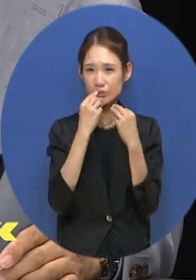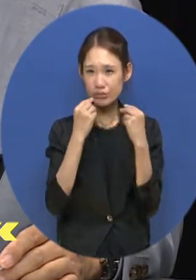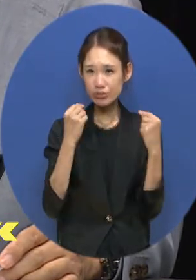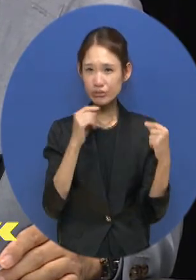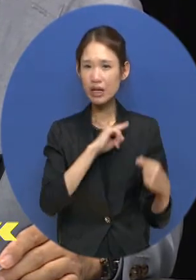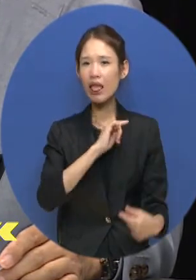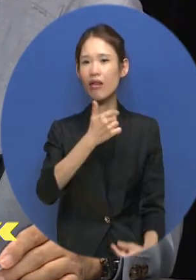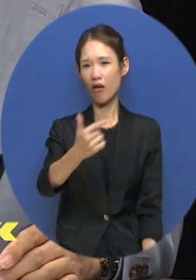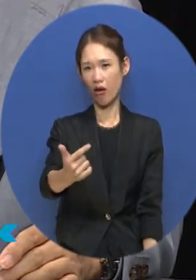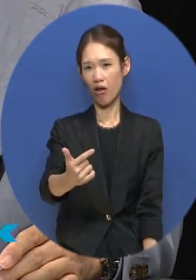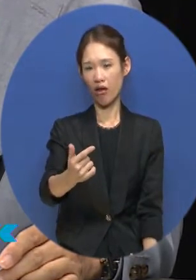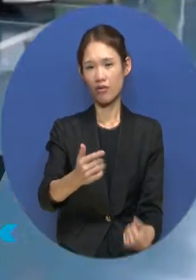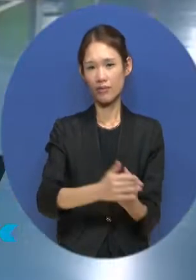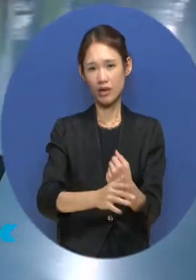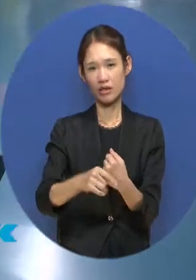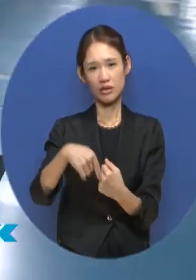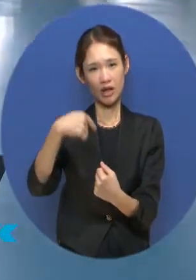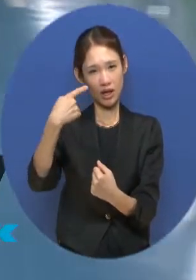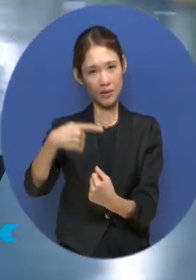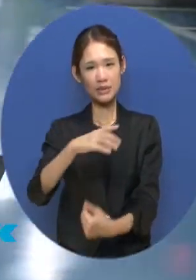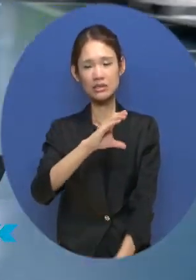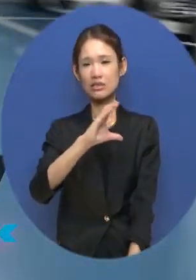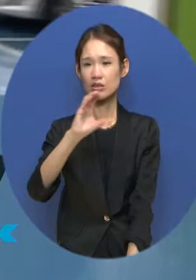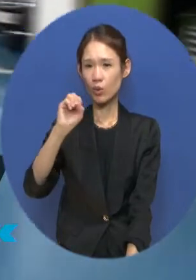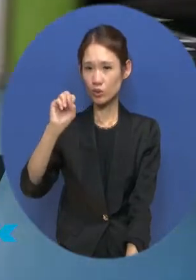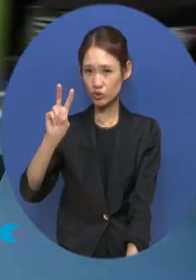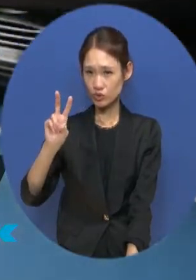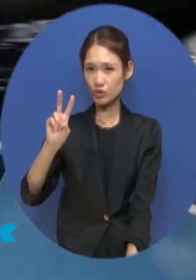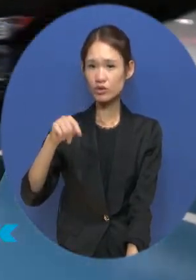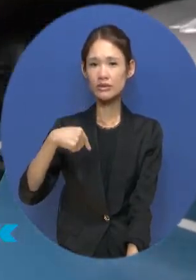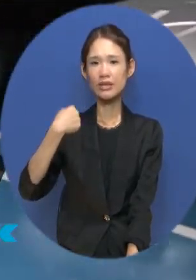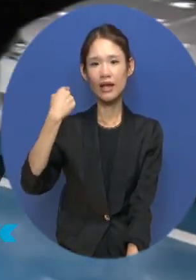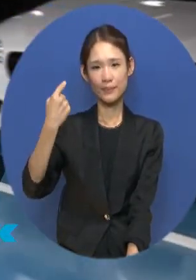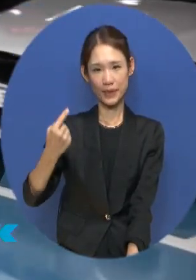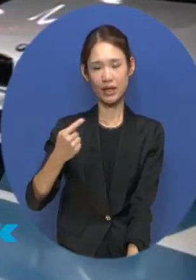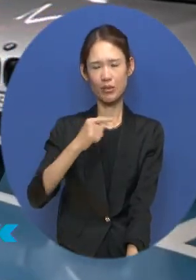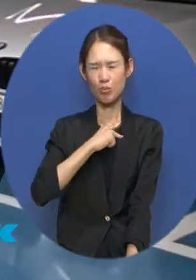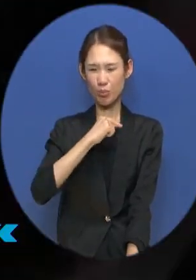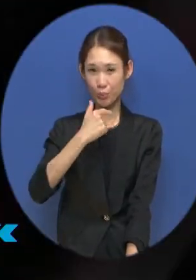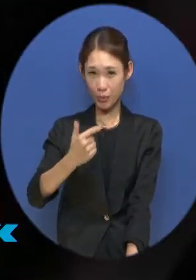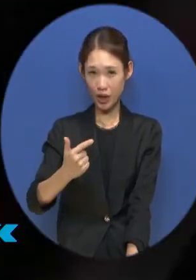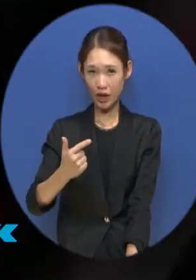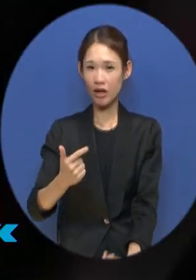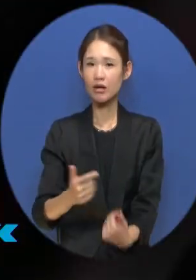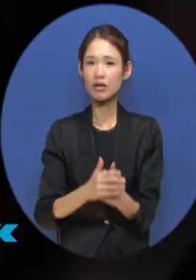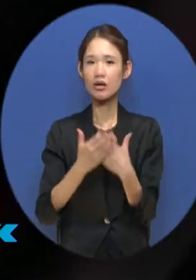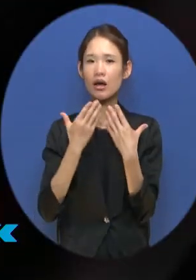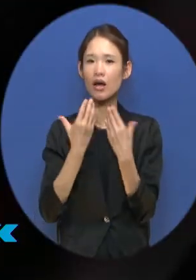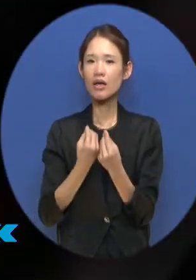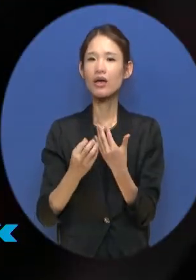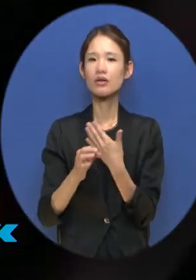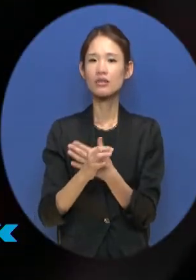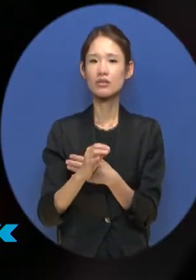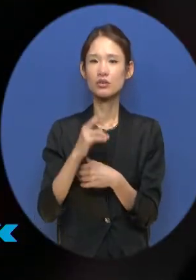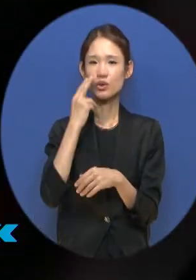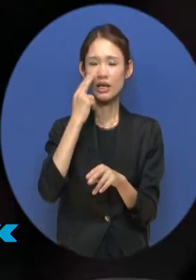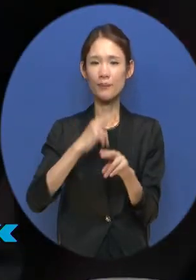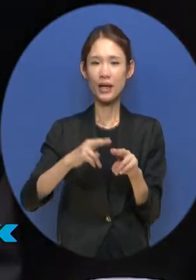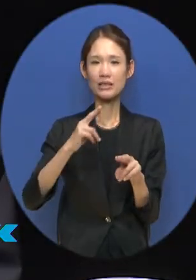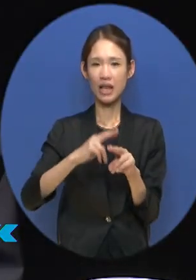문제가 될 것 같고요. 그다음 이제 이산화탄소, 네. CO2가 가장 큰 문제가 될 것 같습니다. 또 든다면 이제 휘발성유